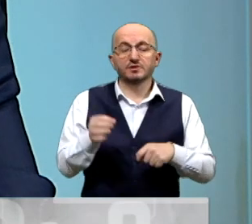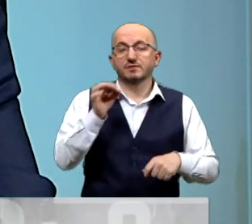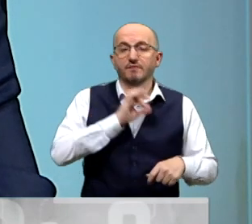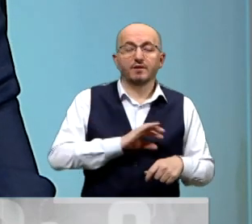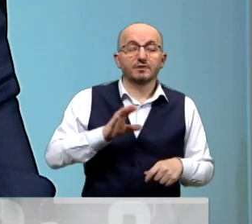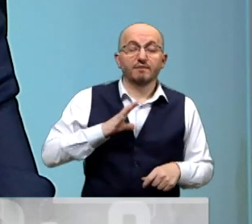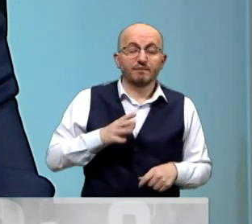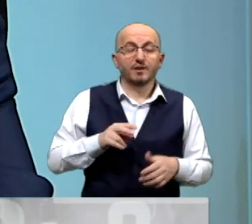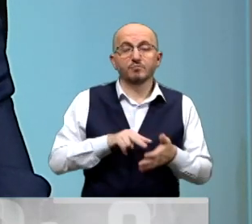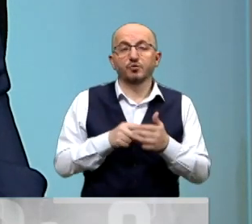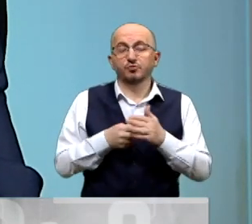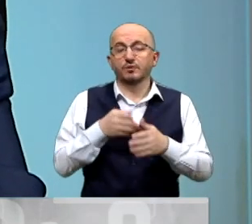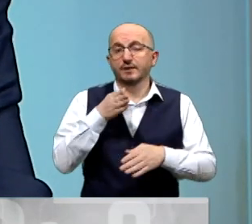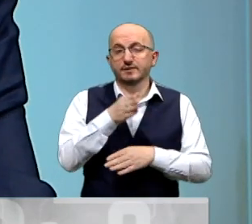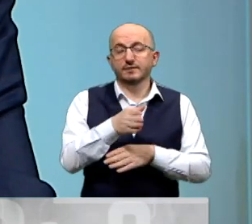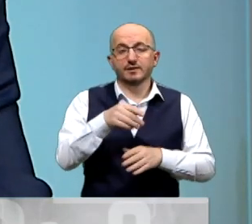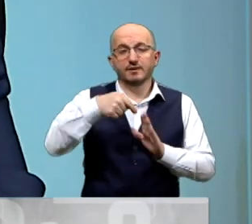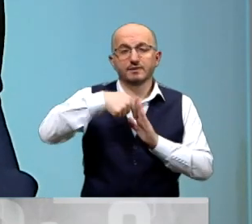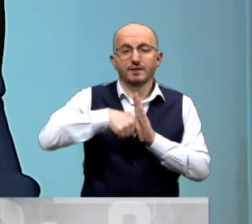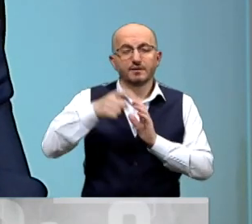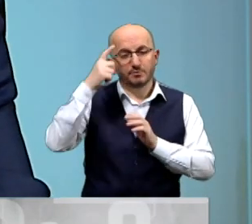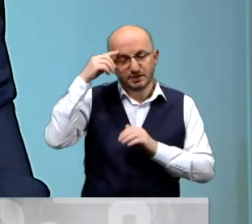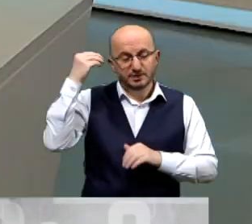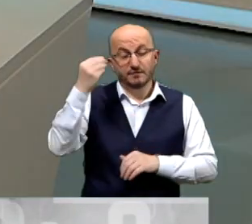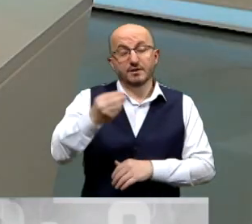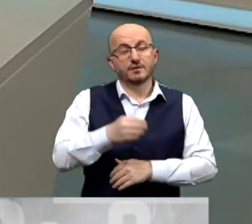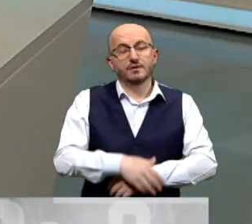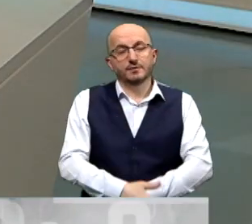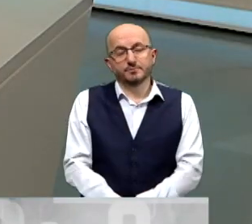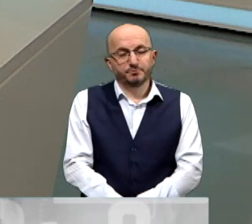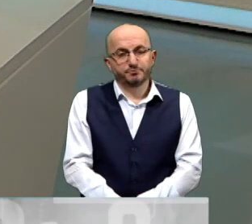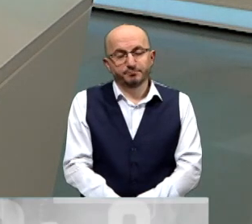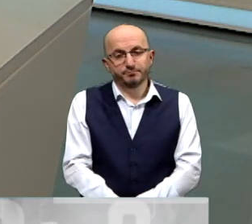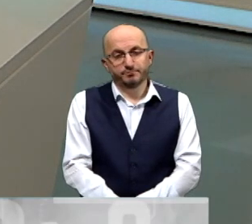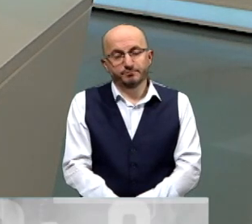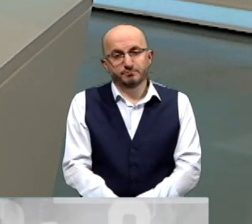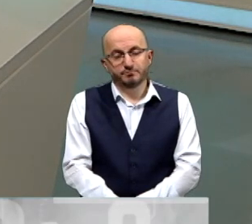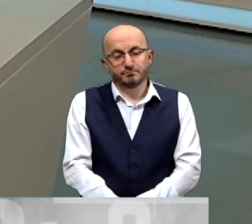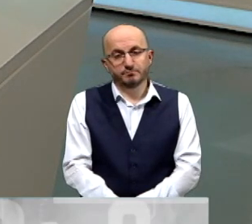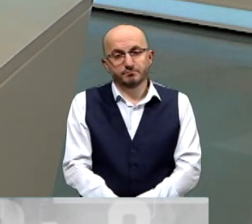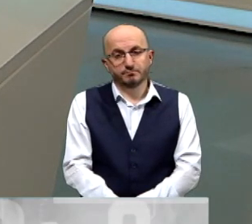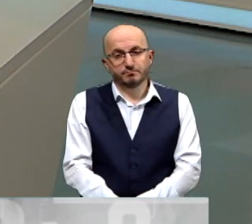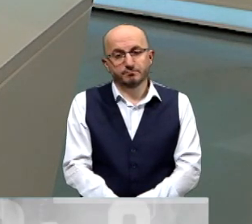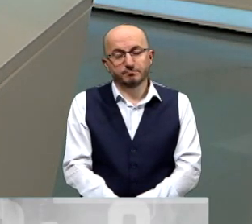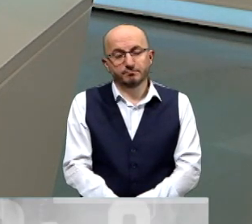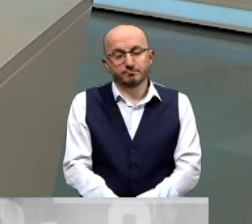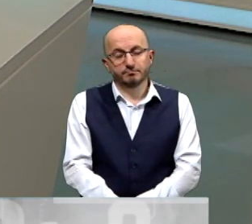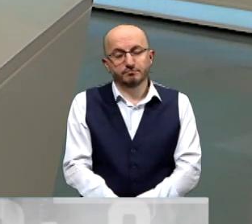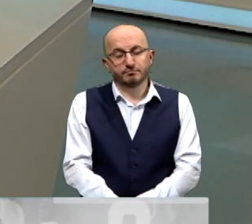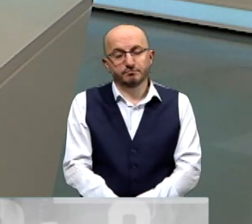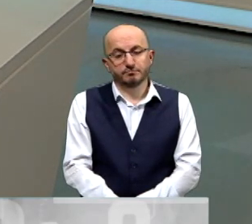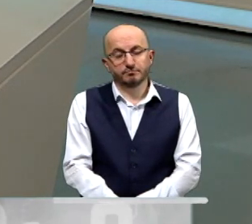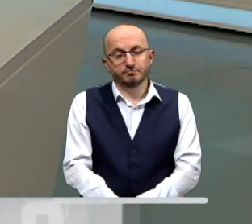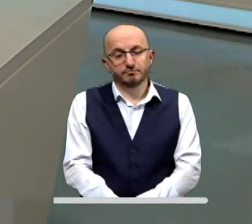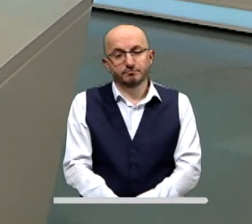var zaten müftülüğe giderse gerekli detaylı bilgi verirler Eyvallah hocam Allah razı olsun aslan bir yiğido telefon hattımızda'ymış Efendim